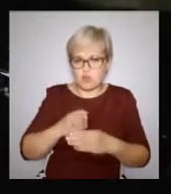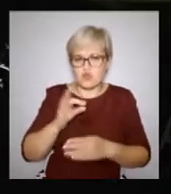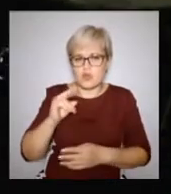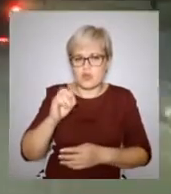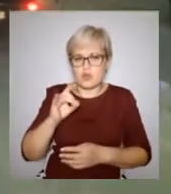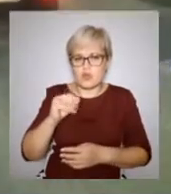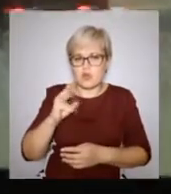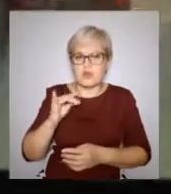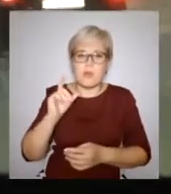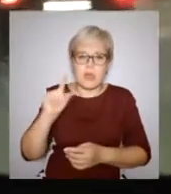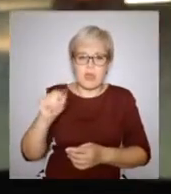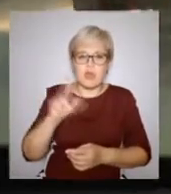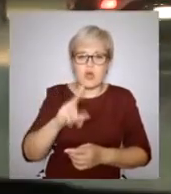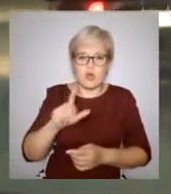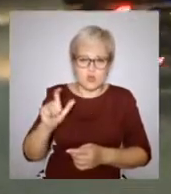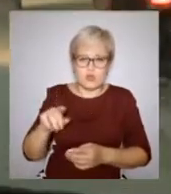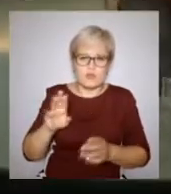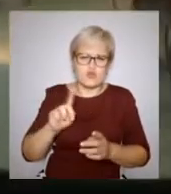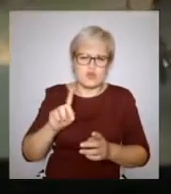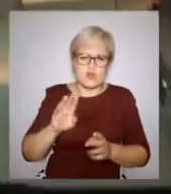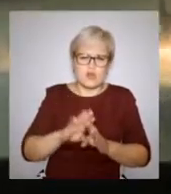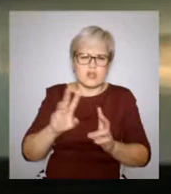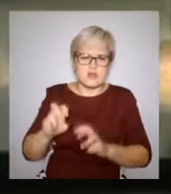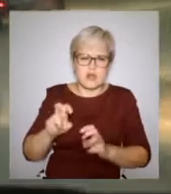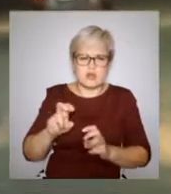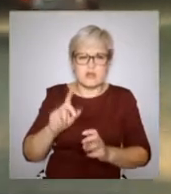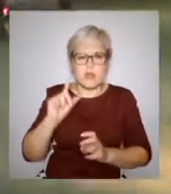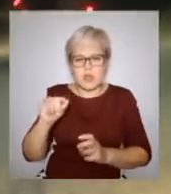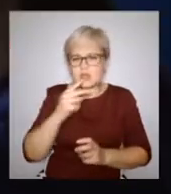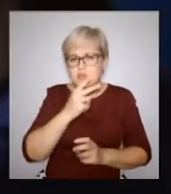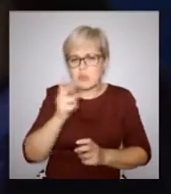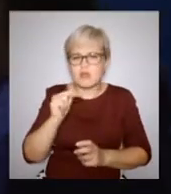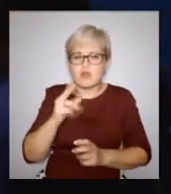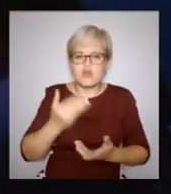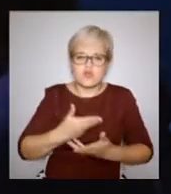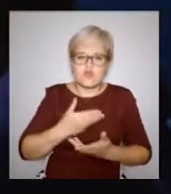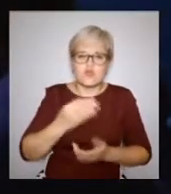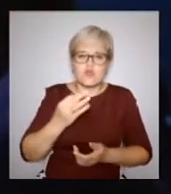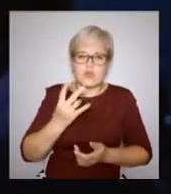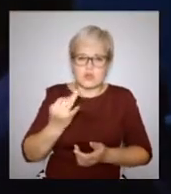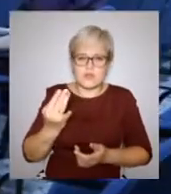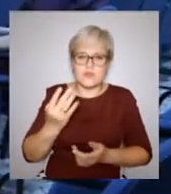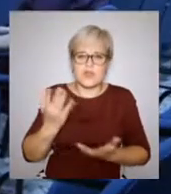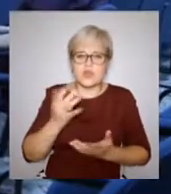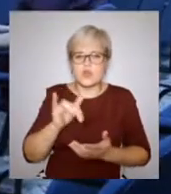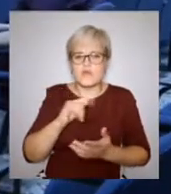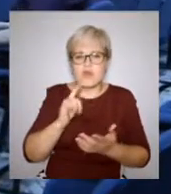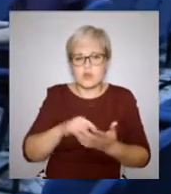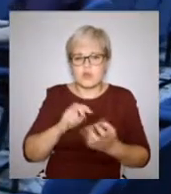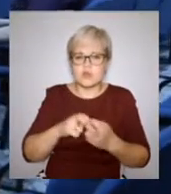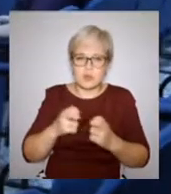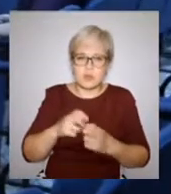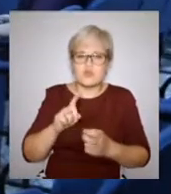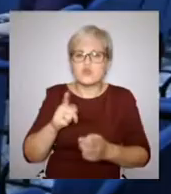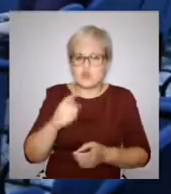помощника оператора и поехал к людям что называется эхо смотреть чем они живут